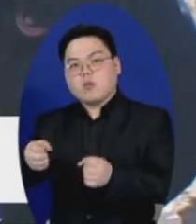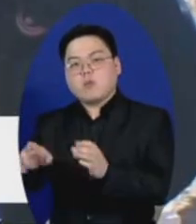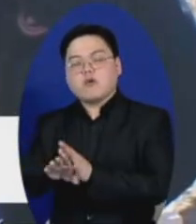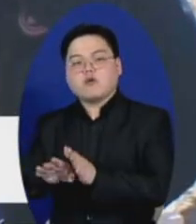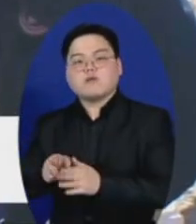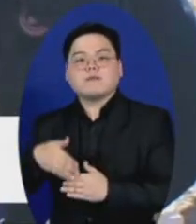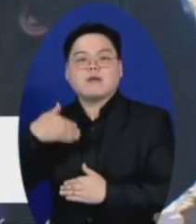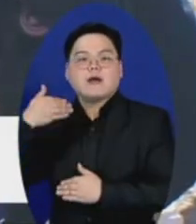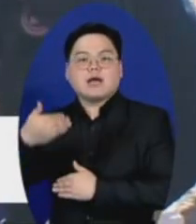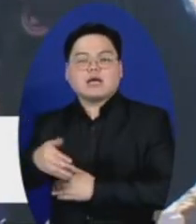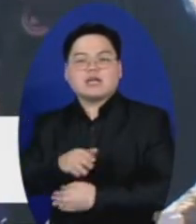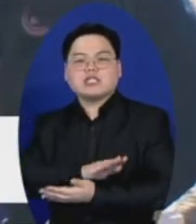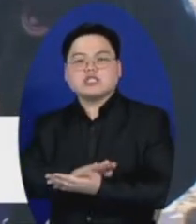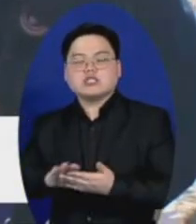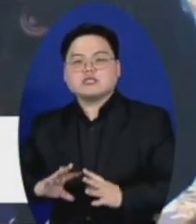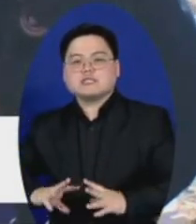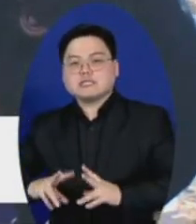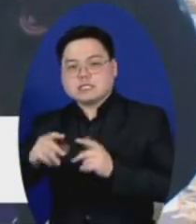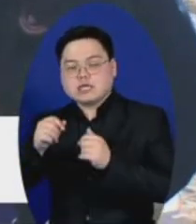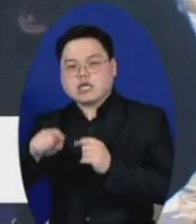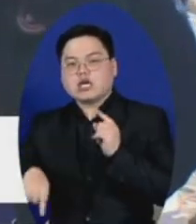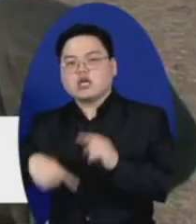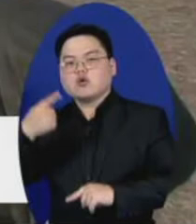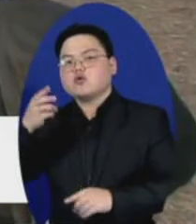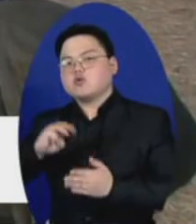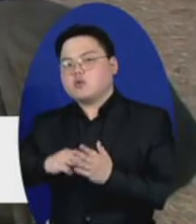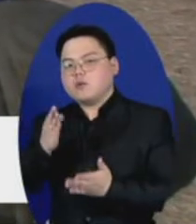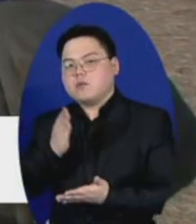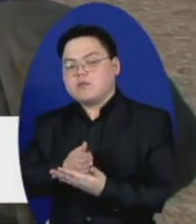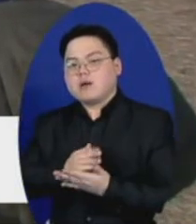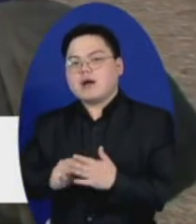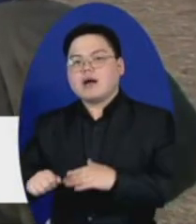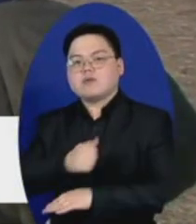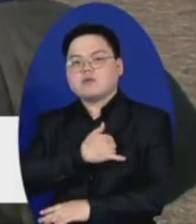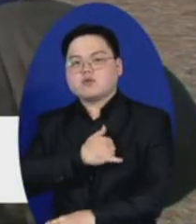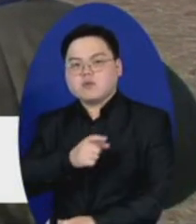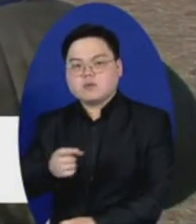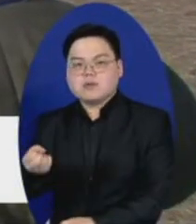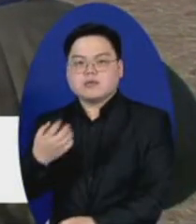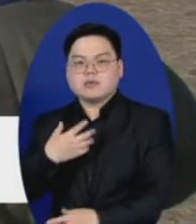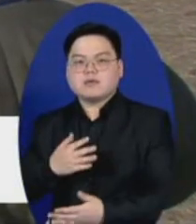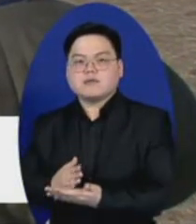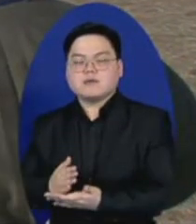шинэ хөдөө төслийг улам өргөжүүлэхээр төлөвлөж байгаагаа орон нутгийн удирдлагууд хэллээ.